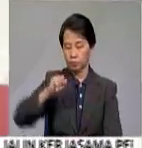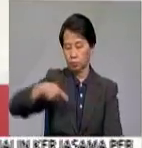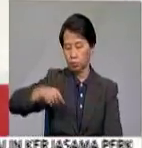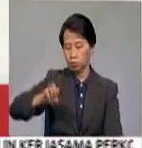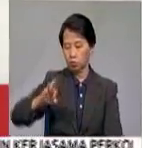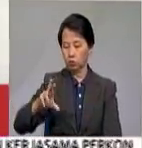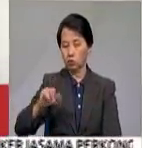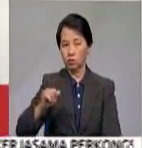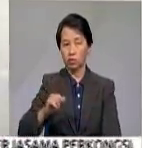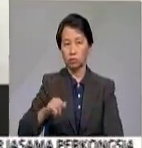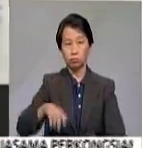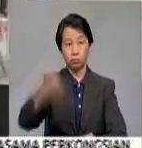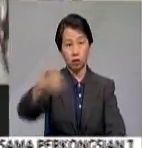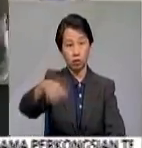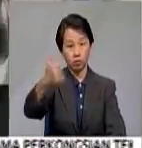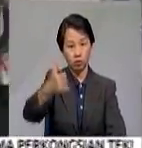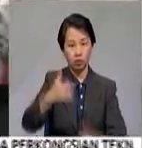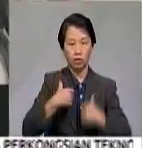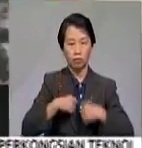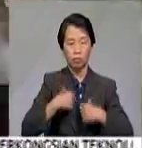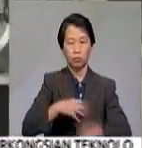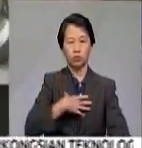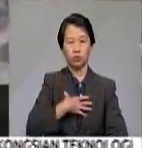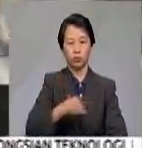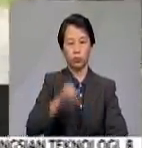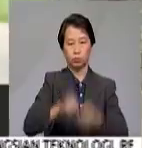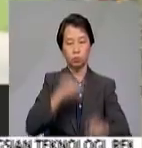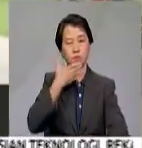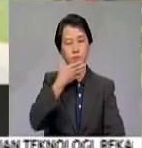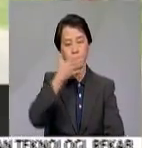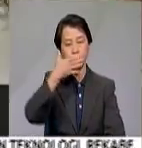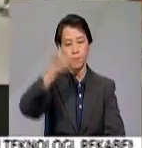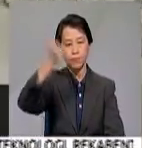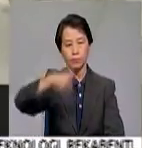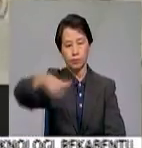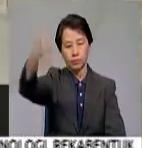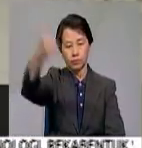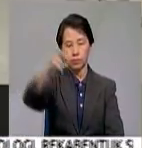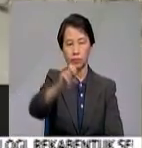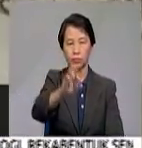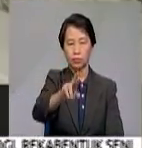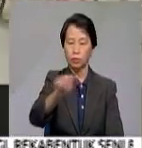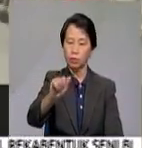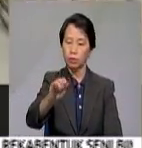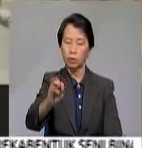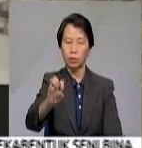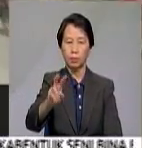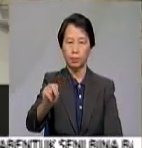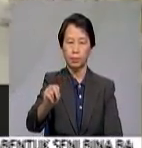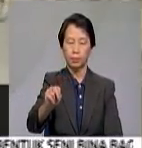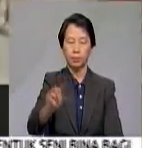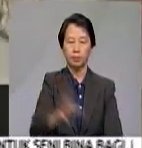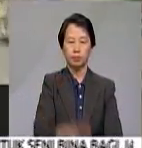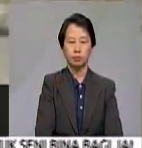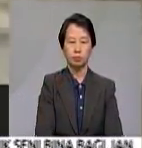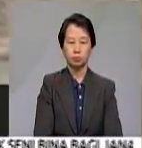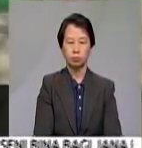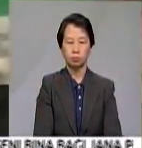turut melakar hat-trick bagi jersi putih, iaitu pelumba muda terbaik dimenangi Muhammad Nur Aiman, Muhammad Zarif.